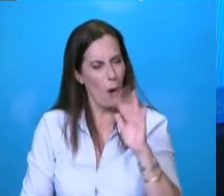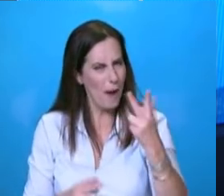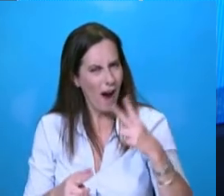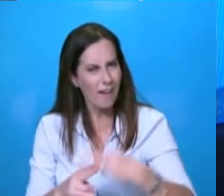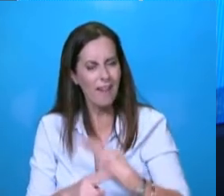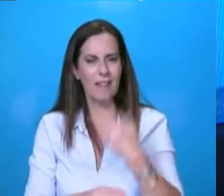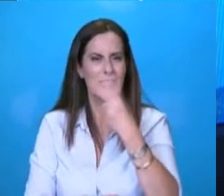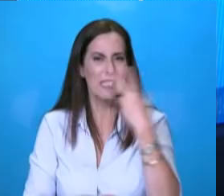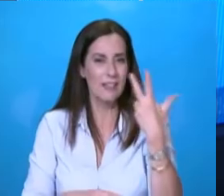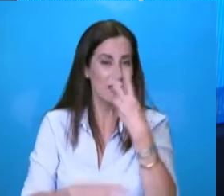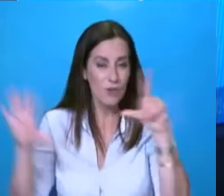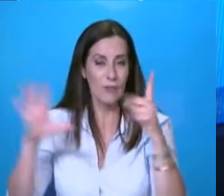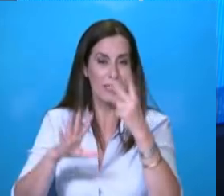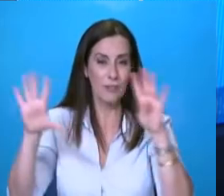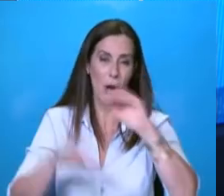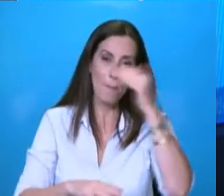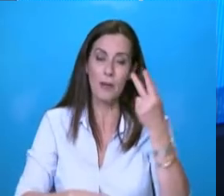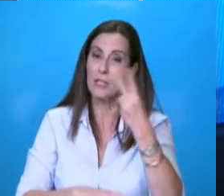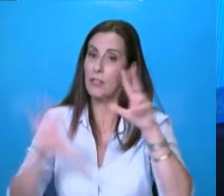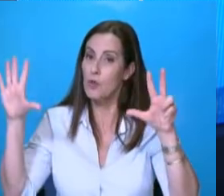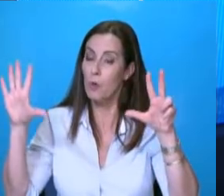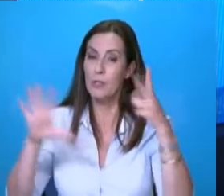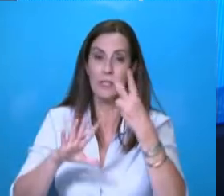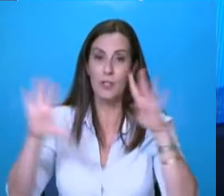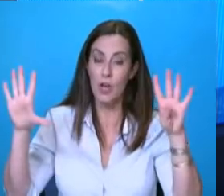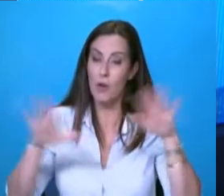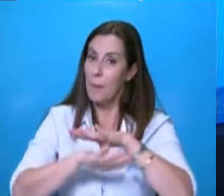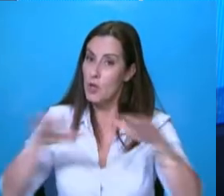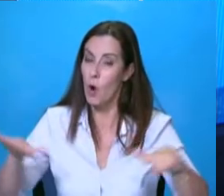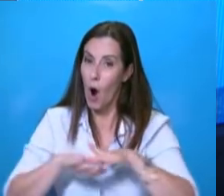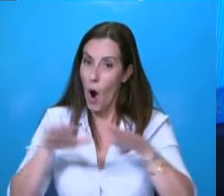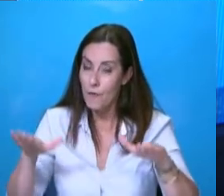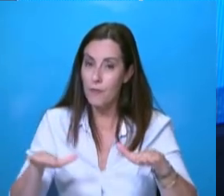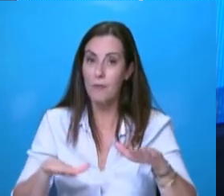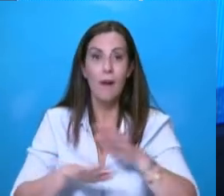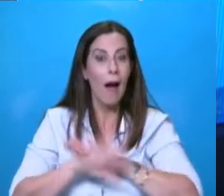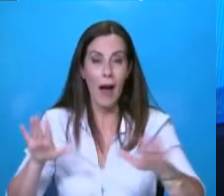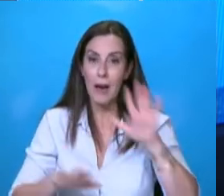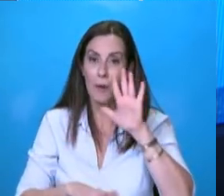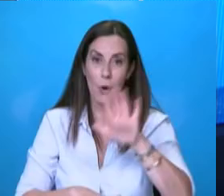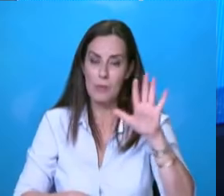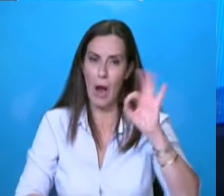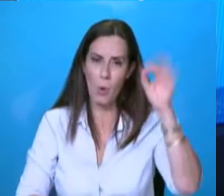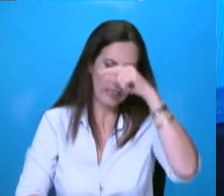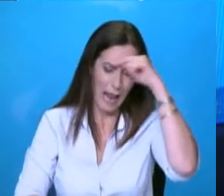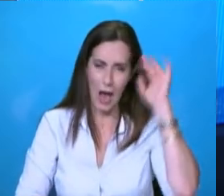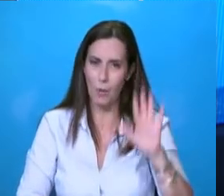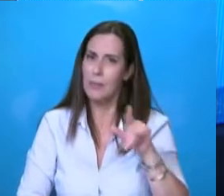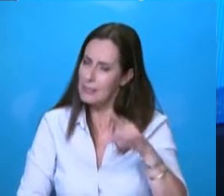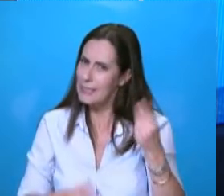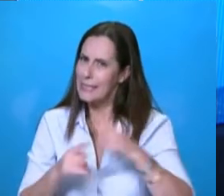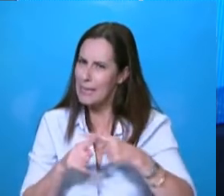היום, 27 עד 29 מעלות בערים, 28-29 לאורך מישור חוף, רק 55% לחות, זה גם עוד